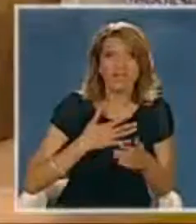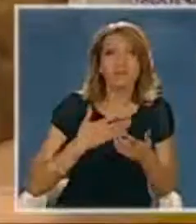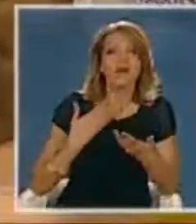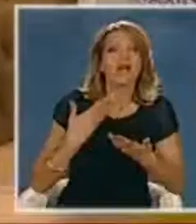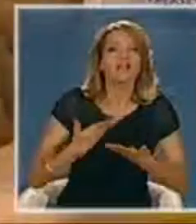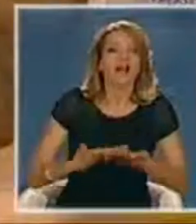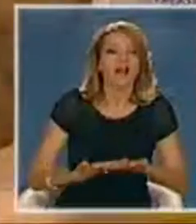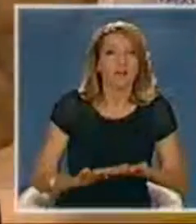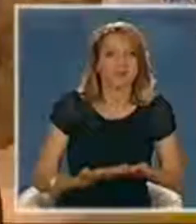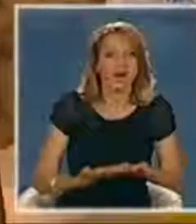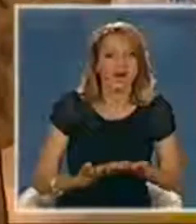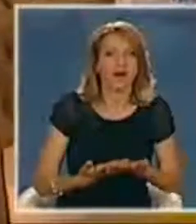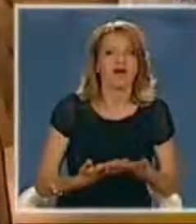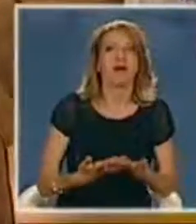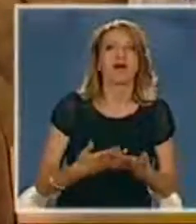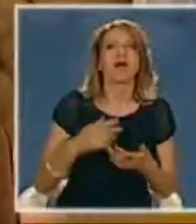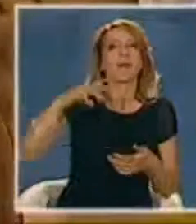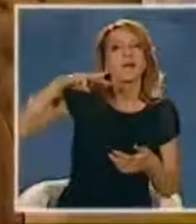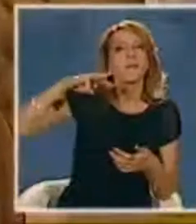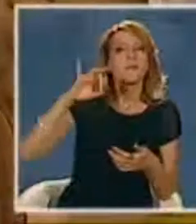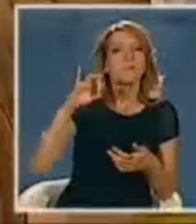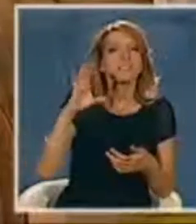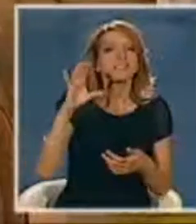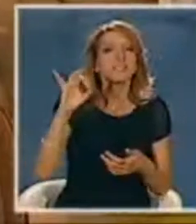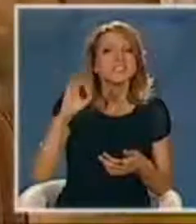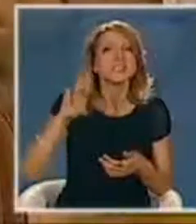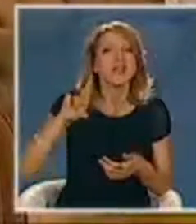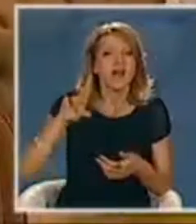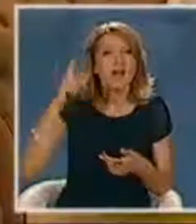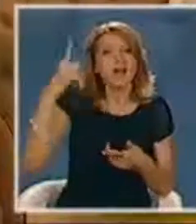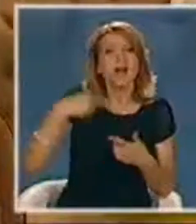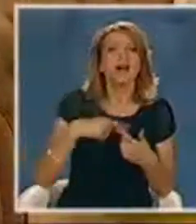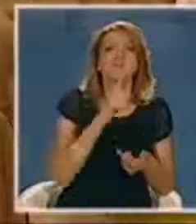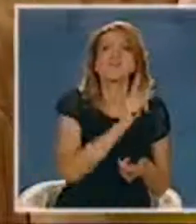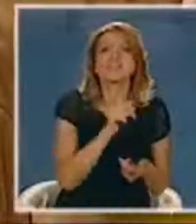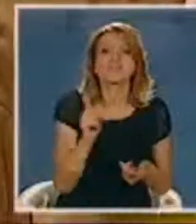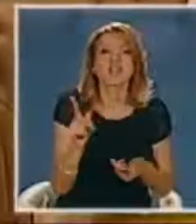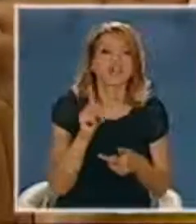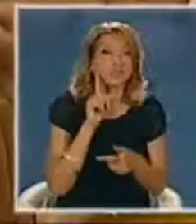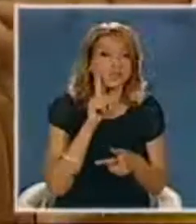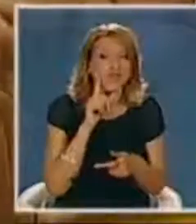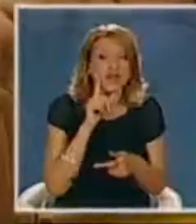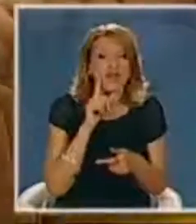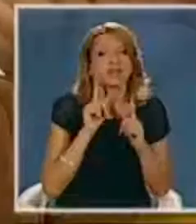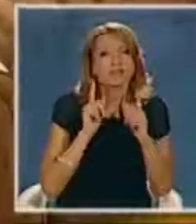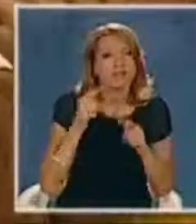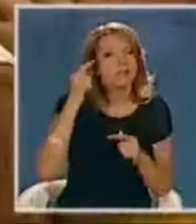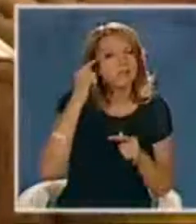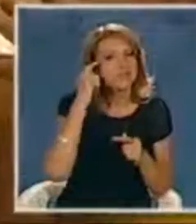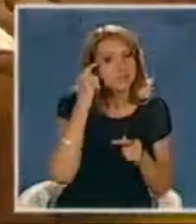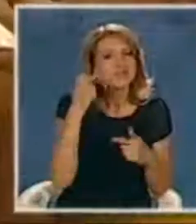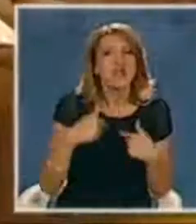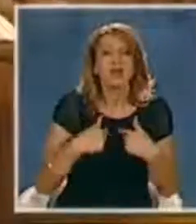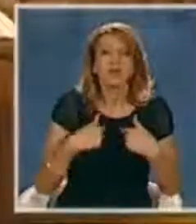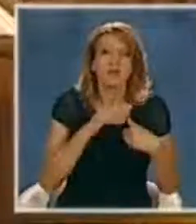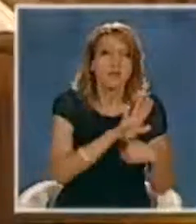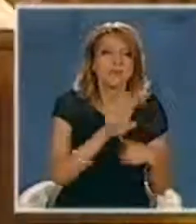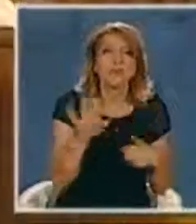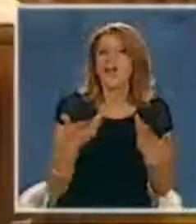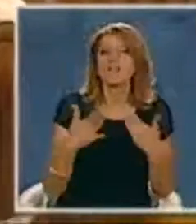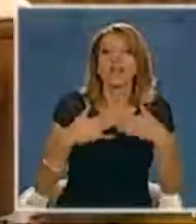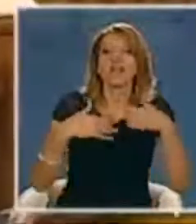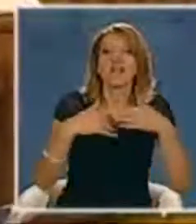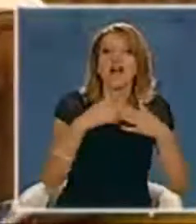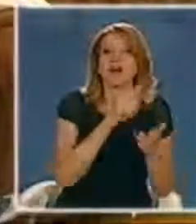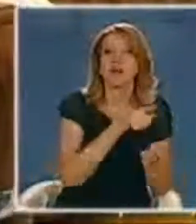трябва всеки да... Всеки има мисия, според мен. Да, разбира се, просто трябва да си следи. Затова на много хора живота им се обърква, защото не следят своите мисии, своята дарба. Ми казват,